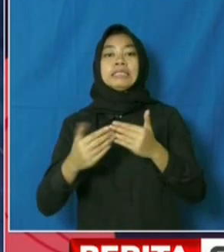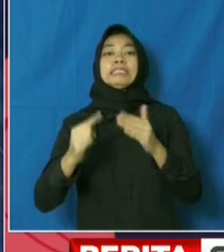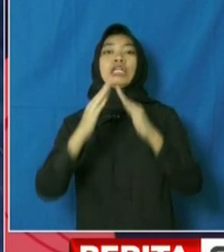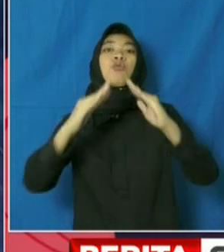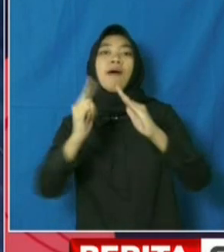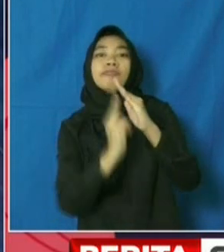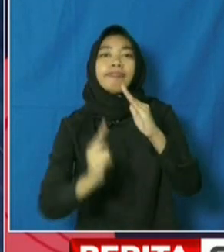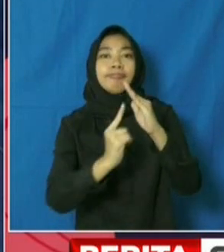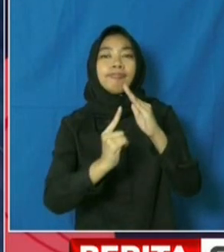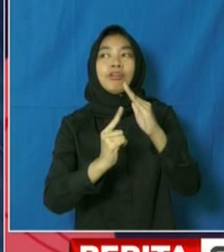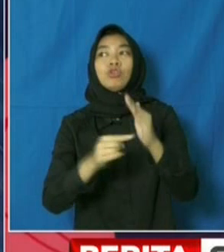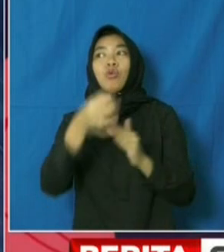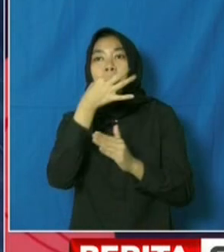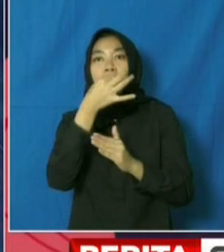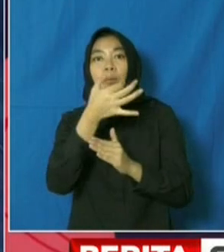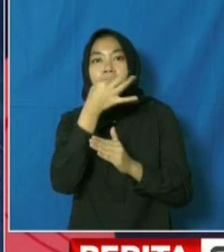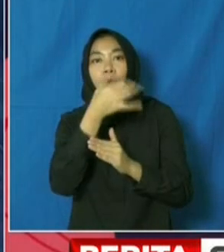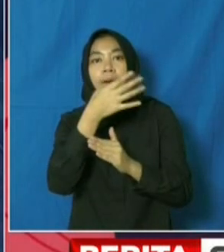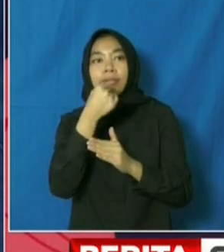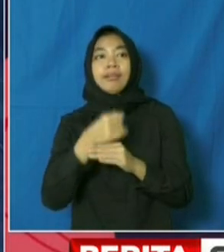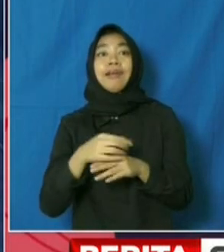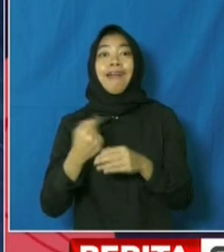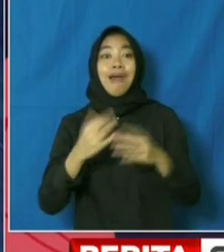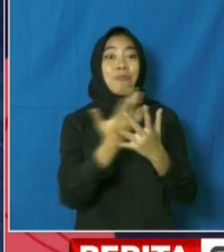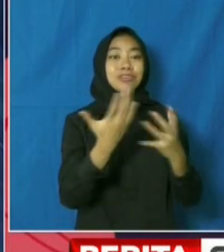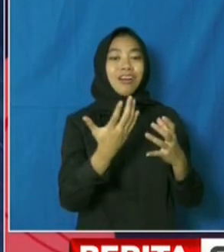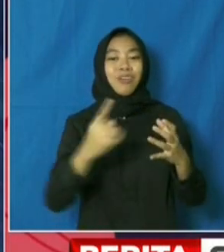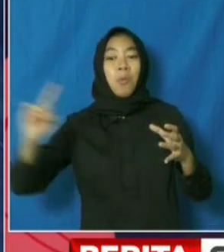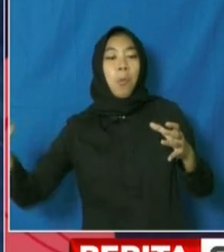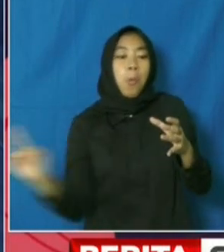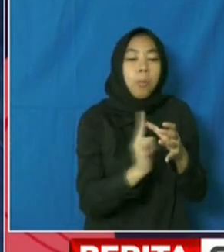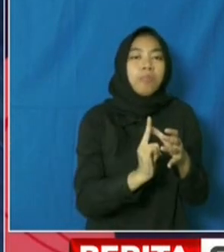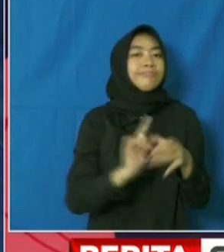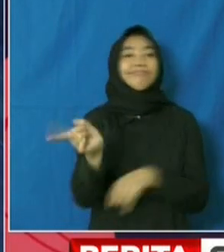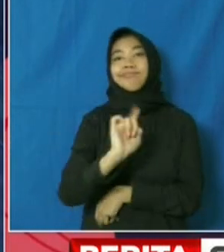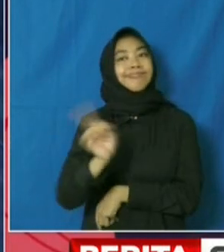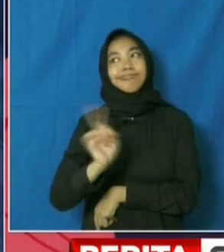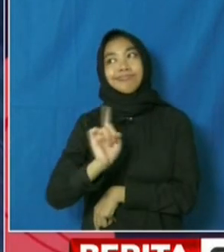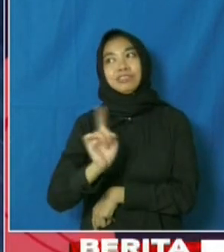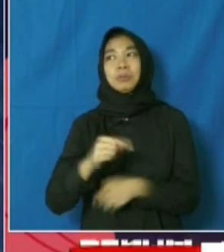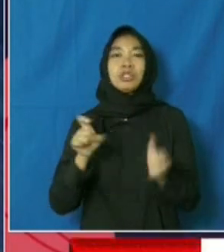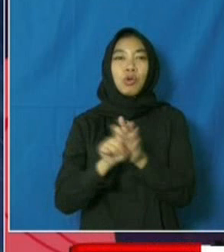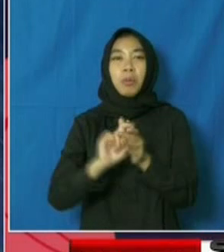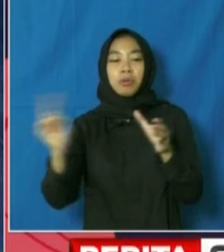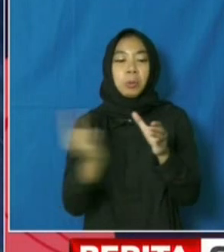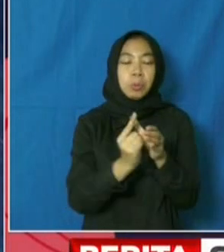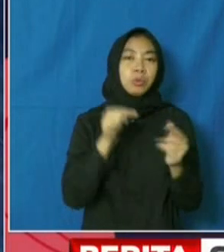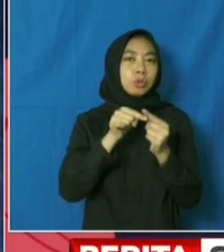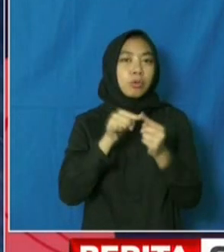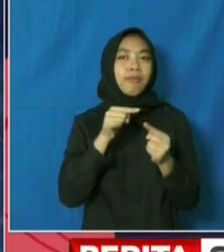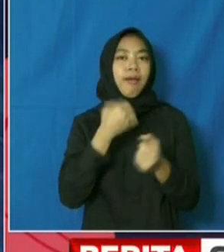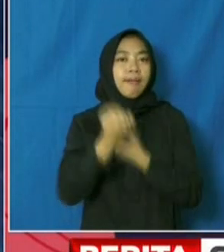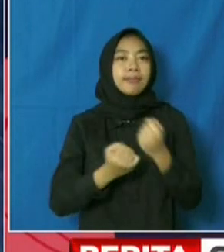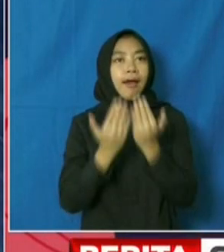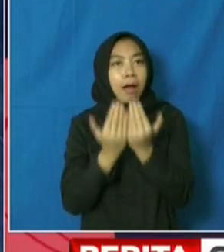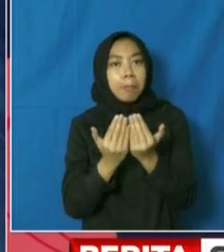diri serta tidak boleh bergabung dengan komunitas publik termasuk untuk kegiatan keagamaan yang bersifat publik